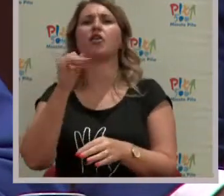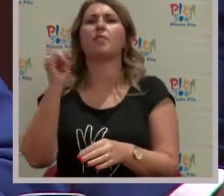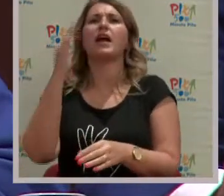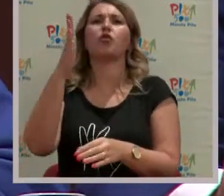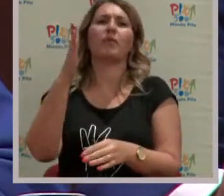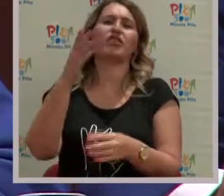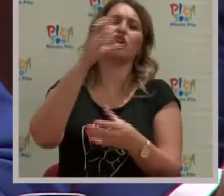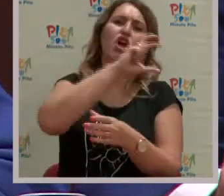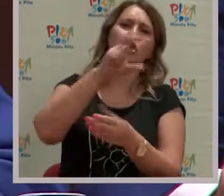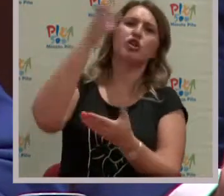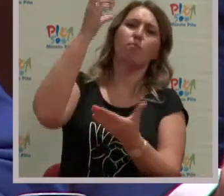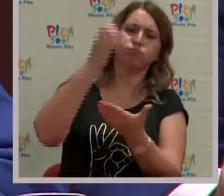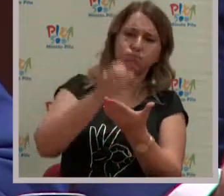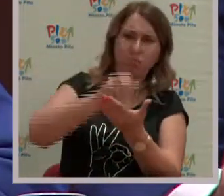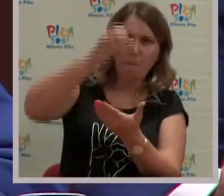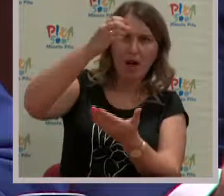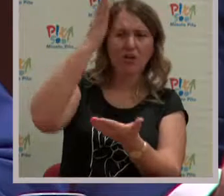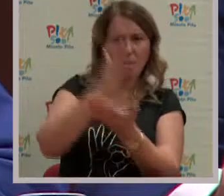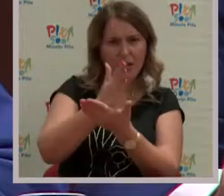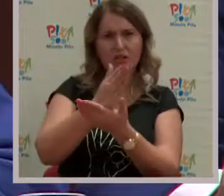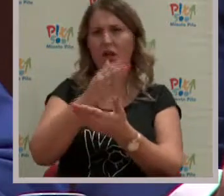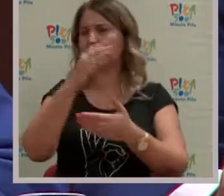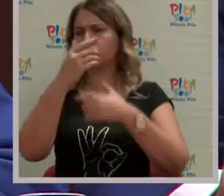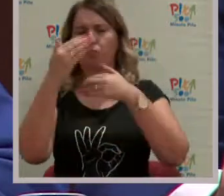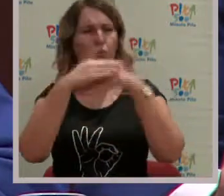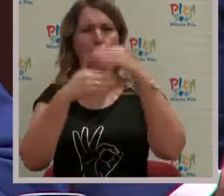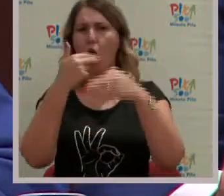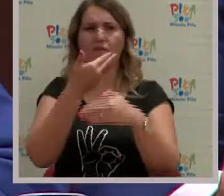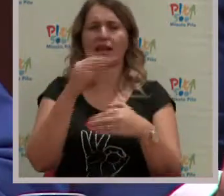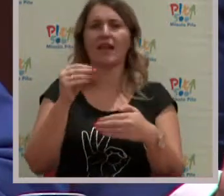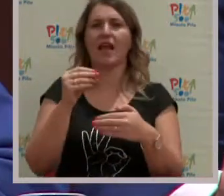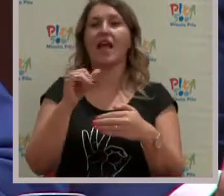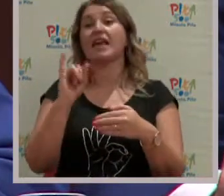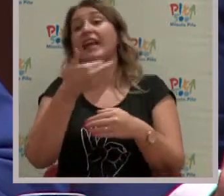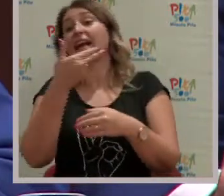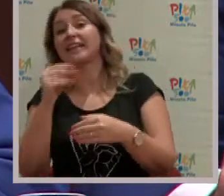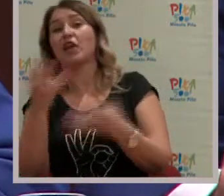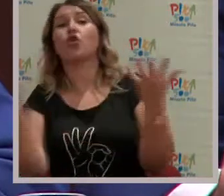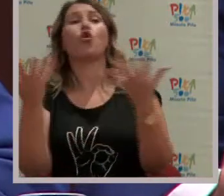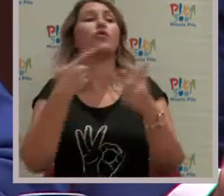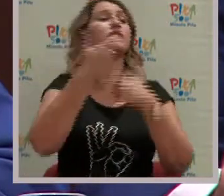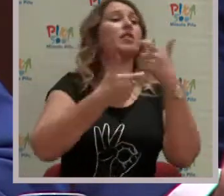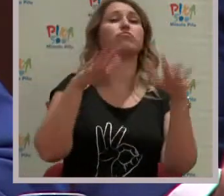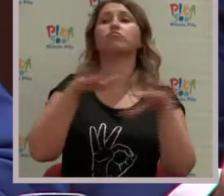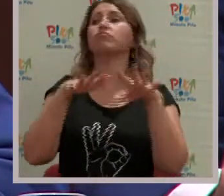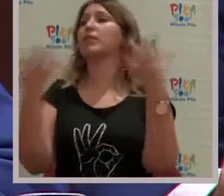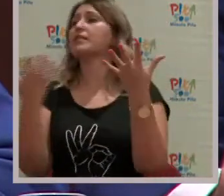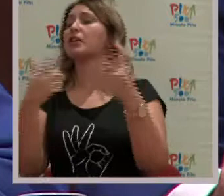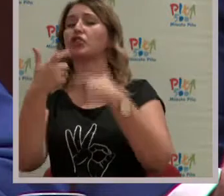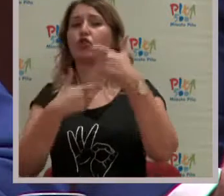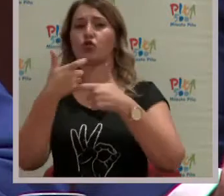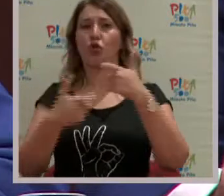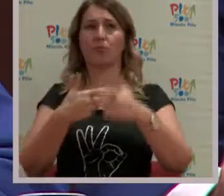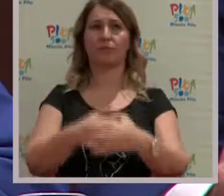będzie, czy nie będzie. Dosłownie takie pytania. Jeżeli nie, to gdzie będzie? Jeżeli Pan Prezydent mógłby